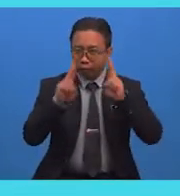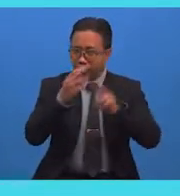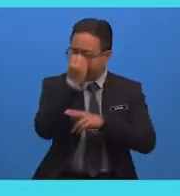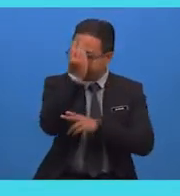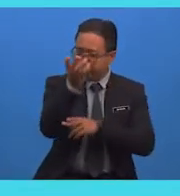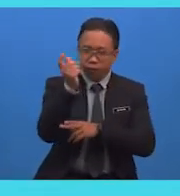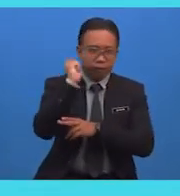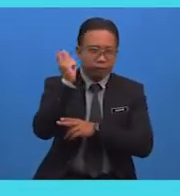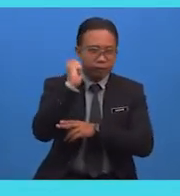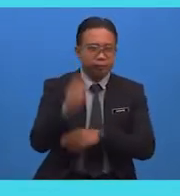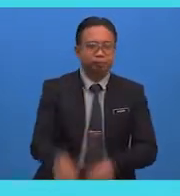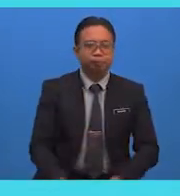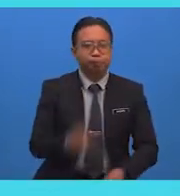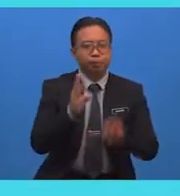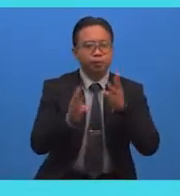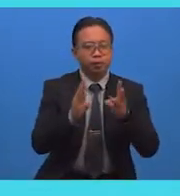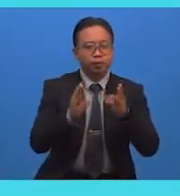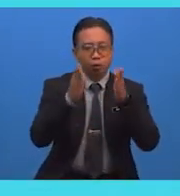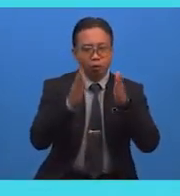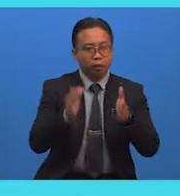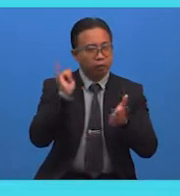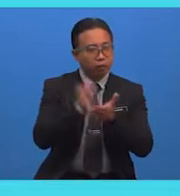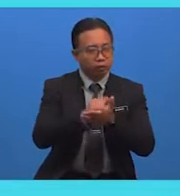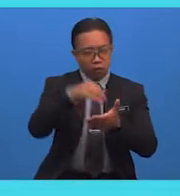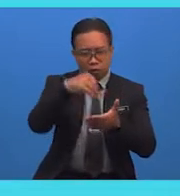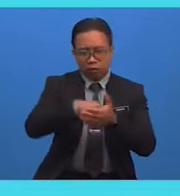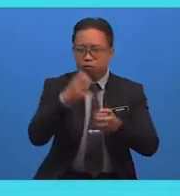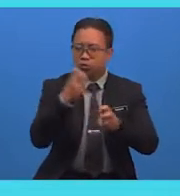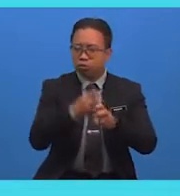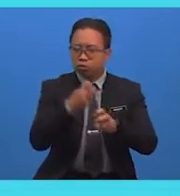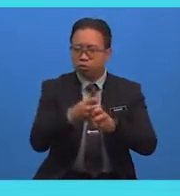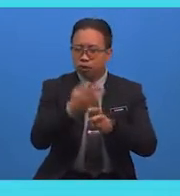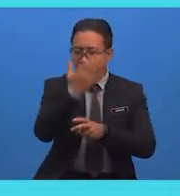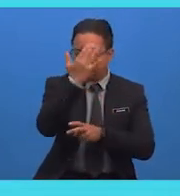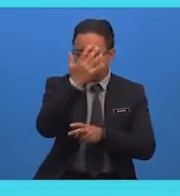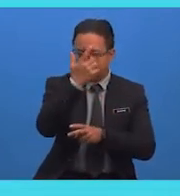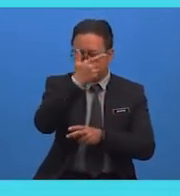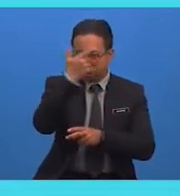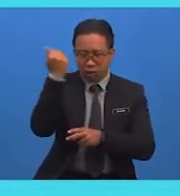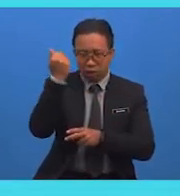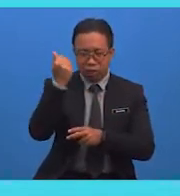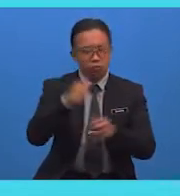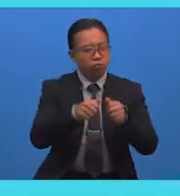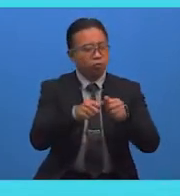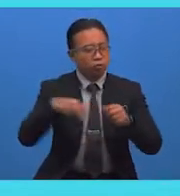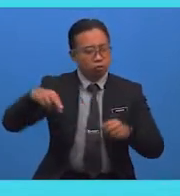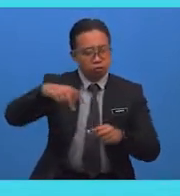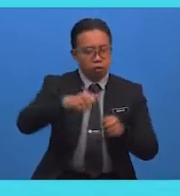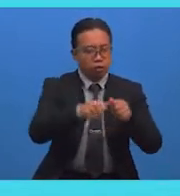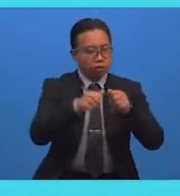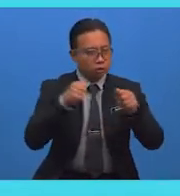tadi, walaupun orang tersebut dalam keadaan kesusahan kerana bermusafir jauh dan berpakaian